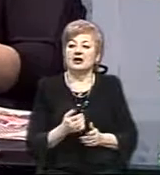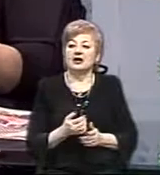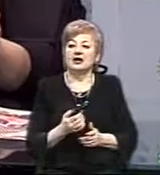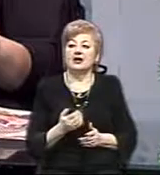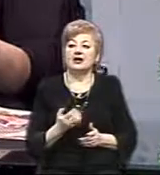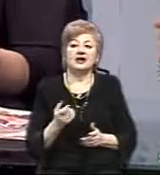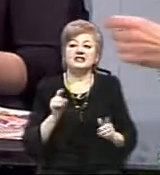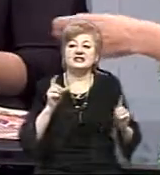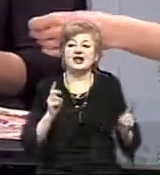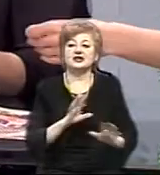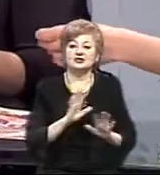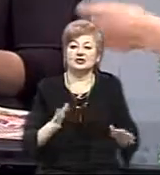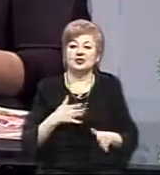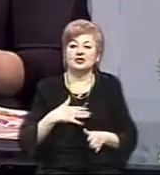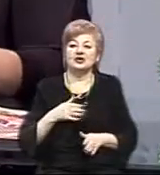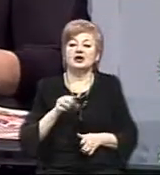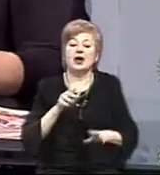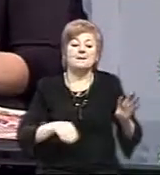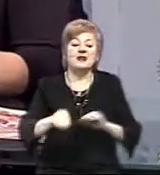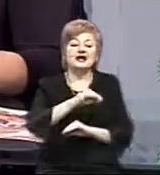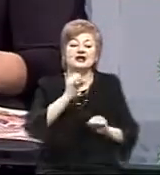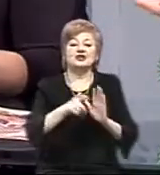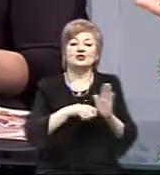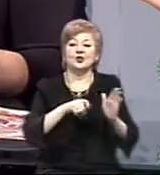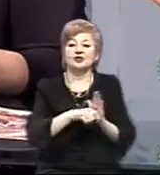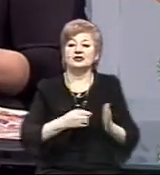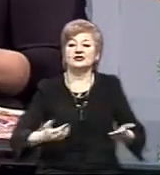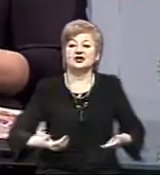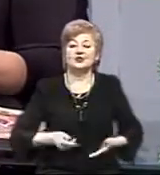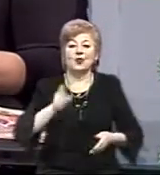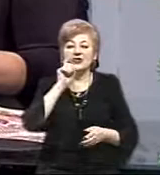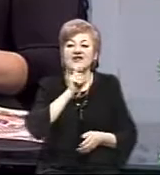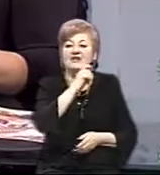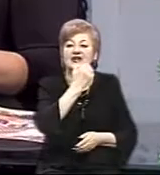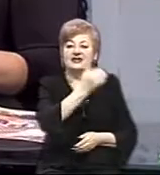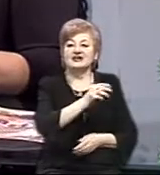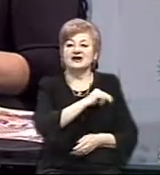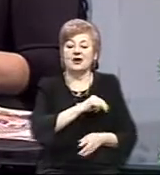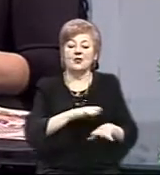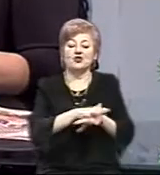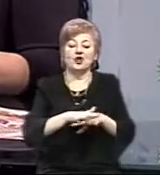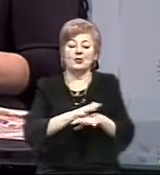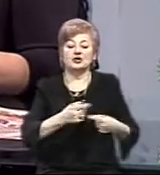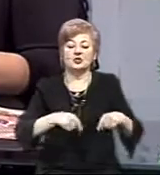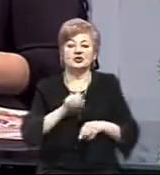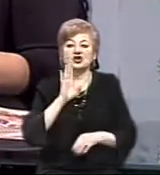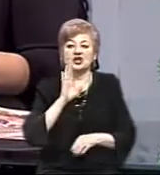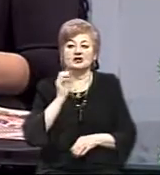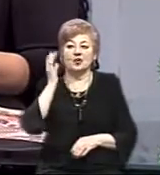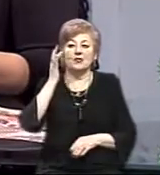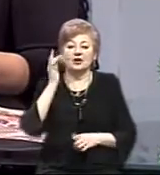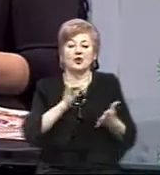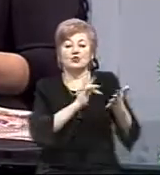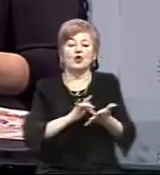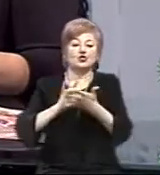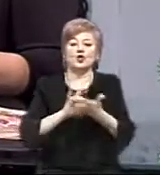Мабуть, не випадково. Я Діана, переселенка із Донецька, живе у Вінниці. Працюю у жіночій громадській організації, мрії